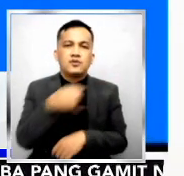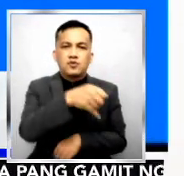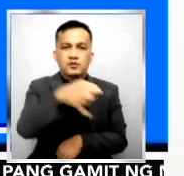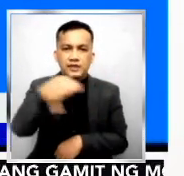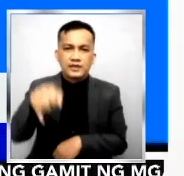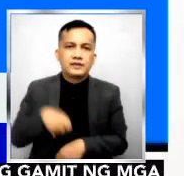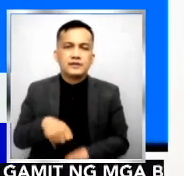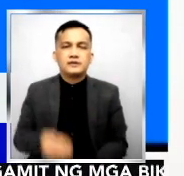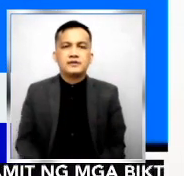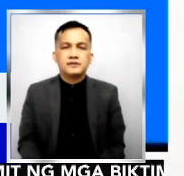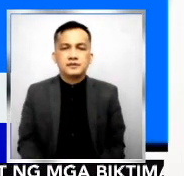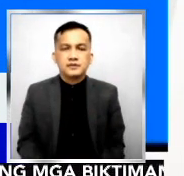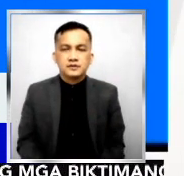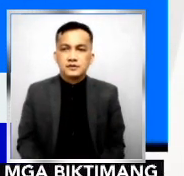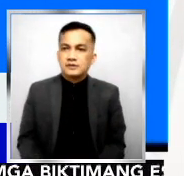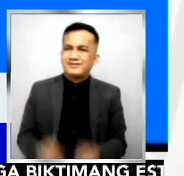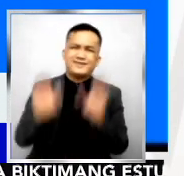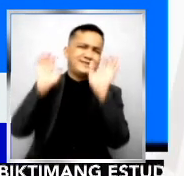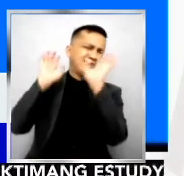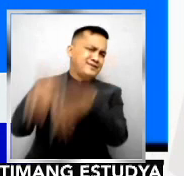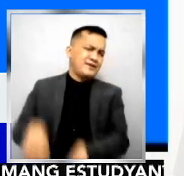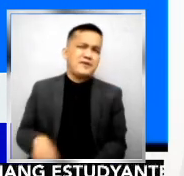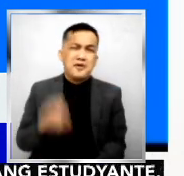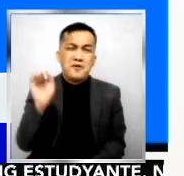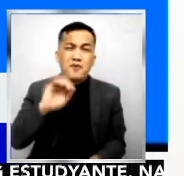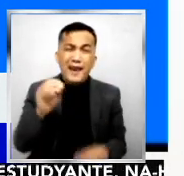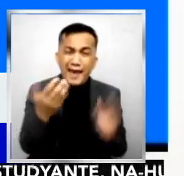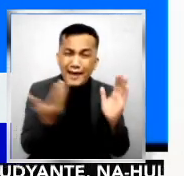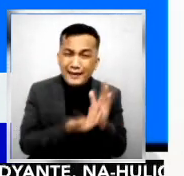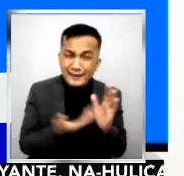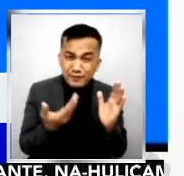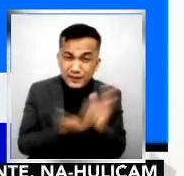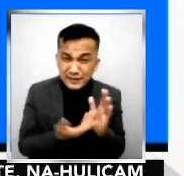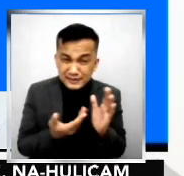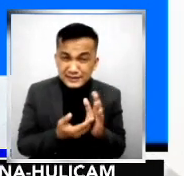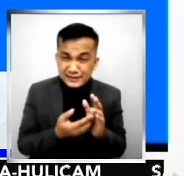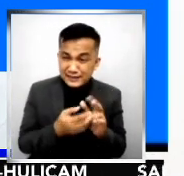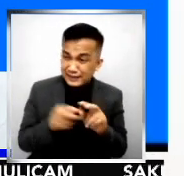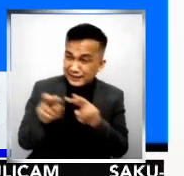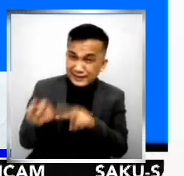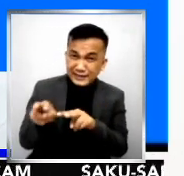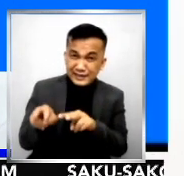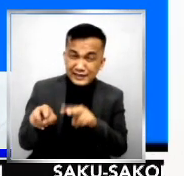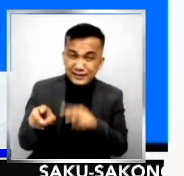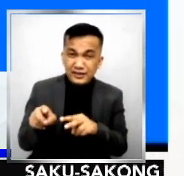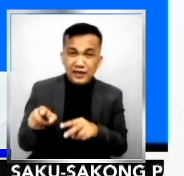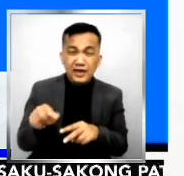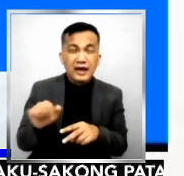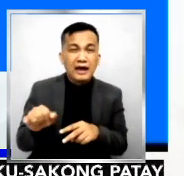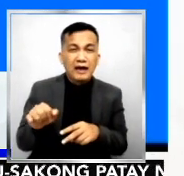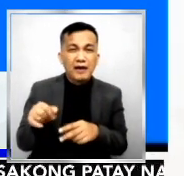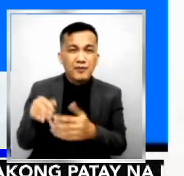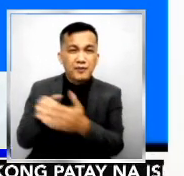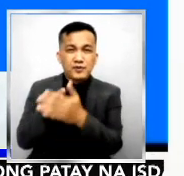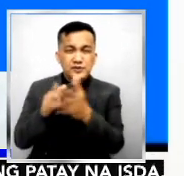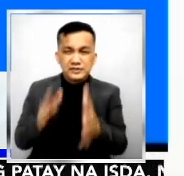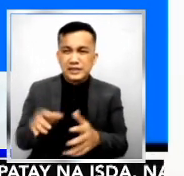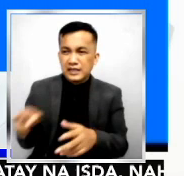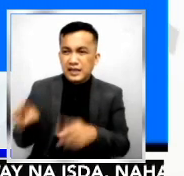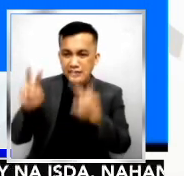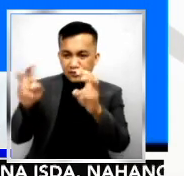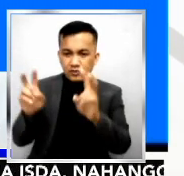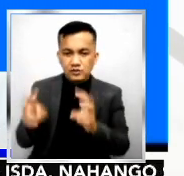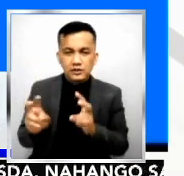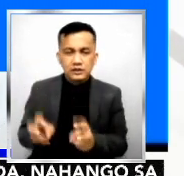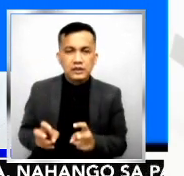Absolutely bereft of merit. Kung titignan niyo po yung findings ng ICC prosecutor, lahat po ng kinukote niya at media